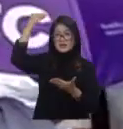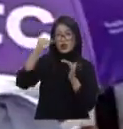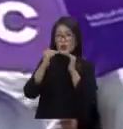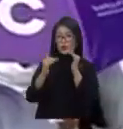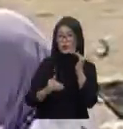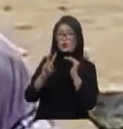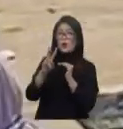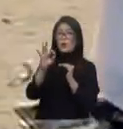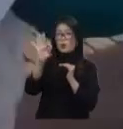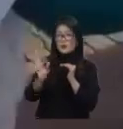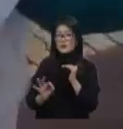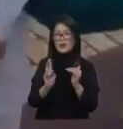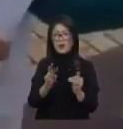30%.